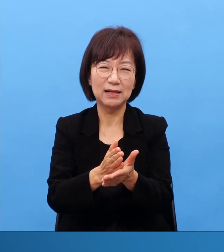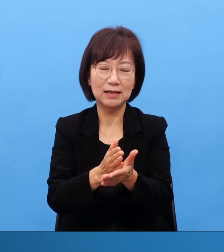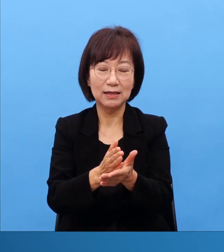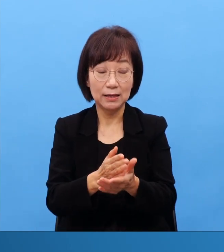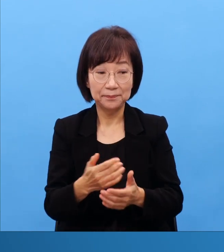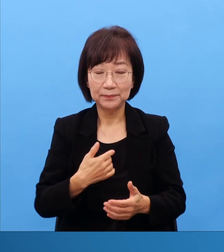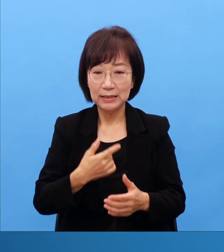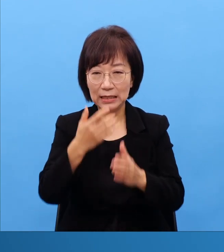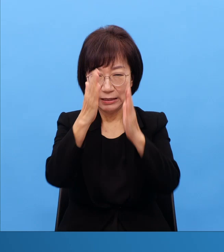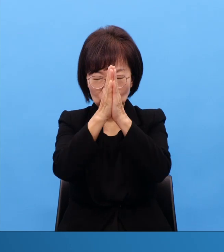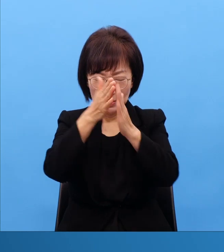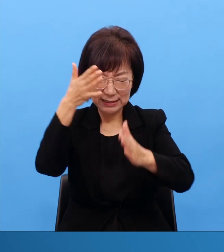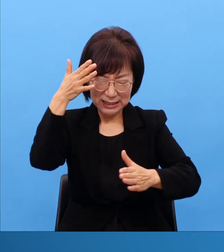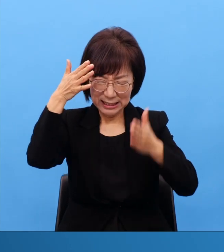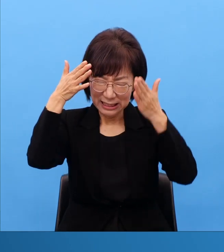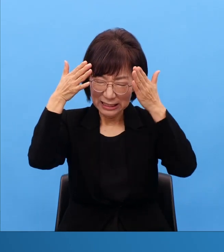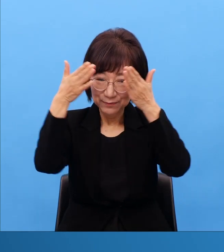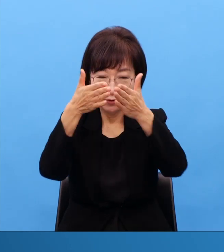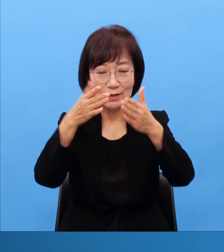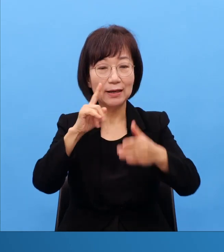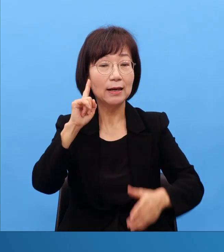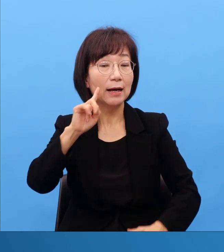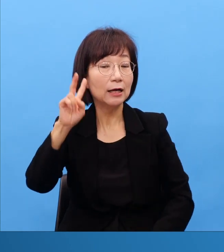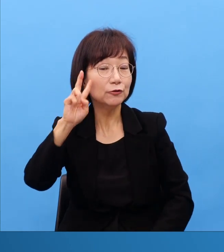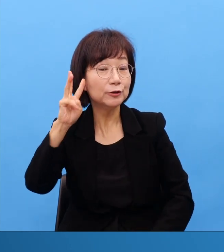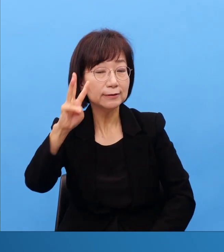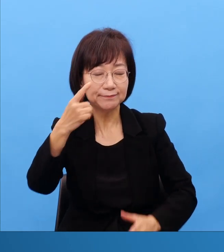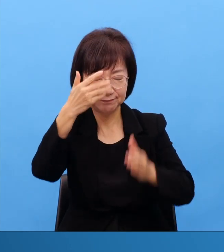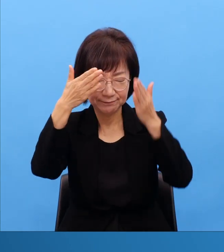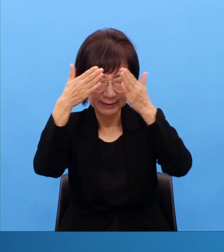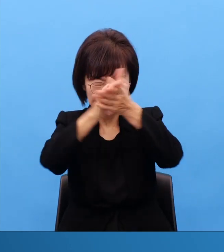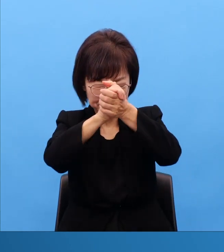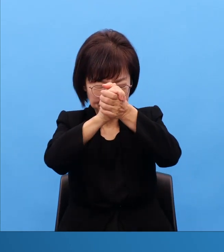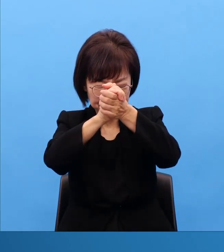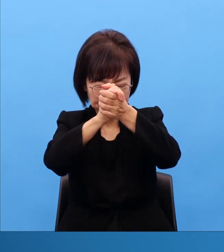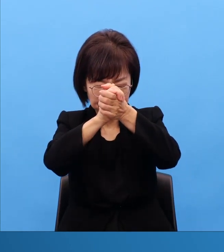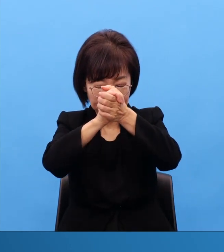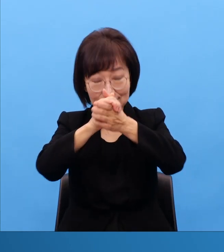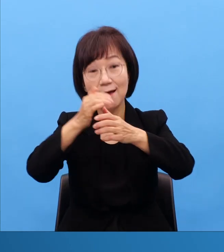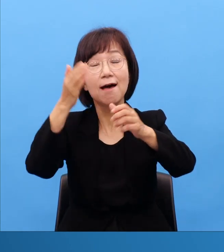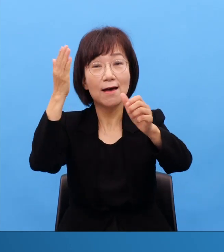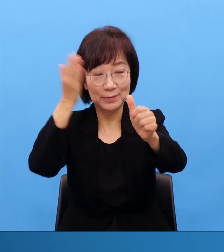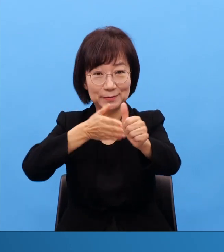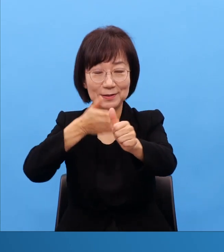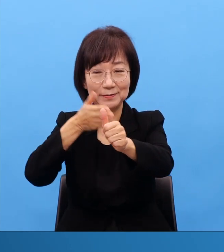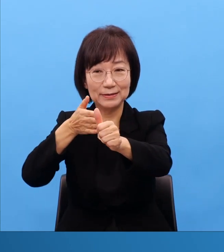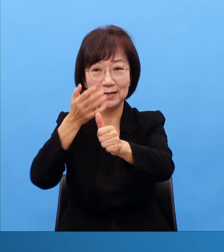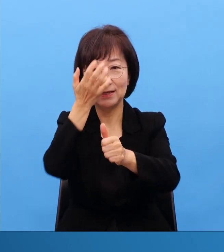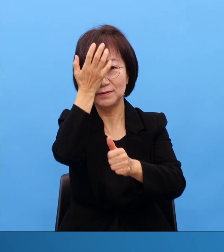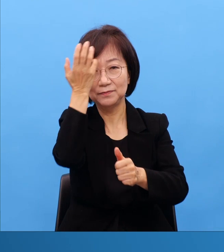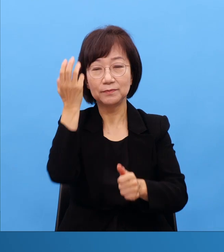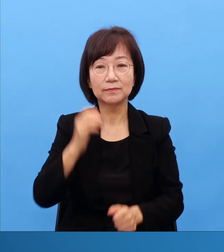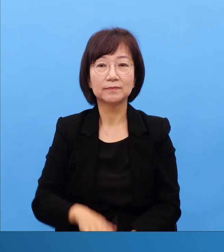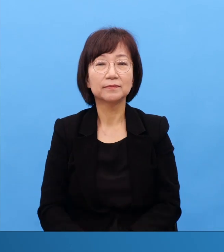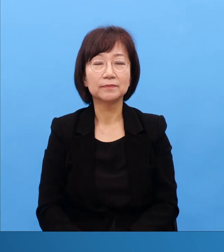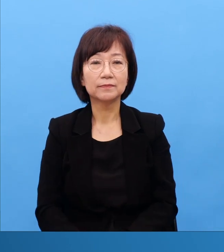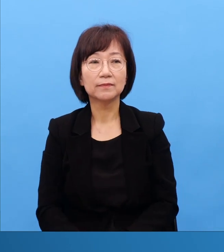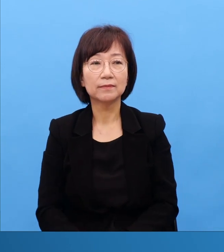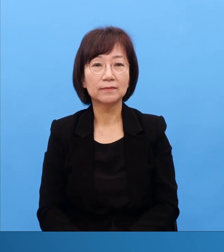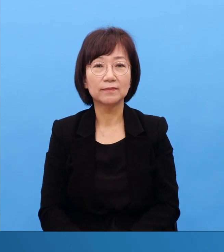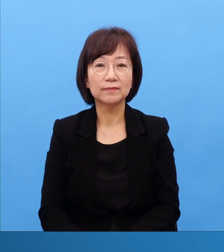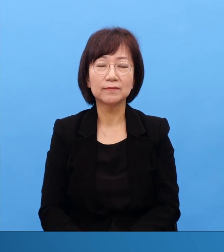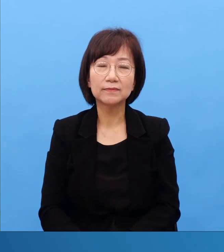thoughts that you're consumed with and just enter into prayer for 3 days. 나는 옛날에 내 친구 자랑 늘 합니다만 그 친구